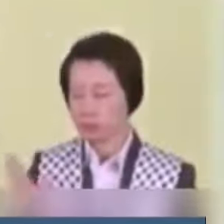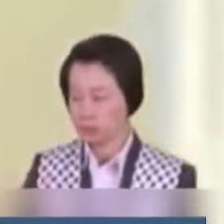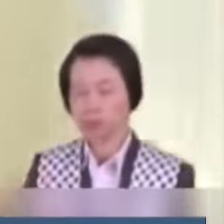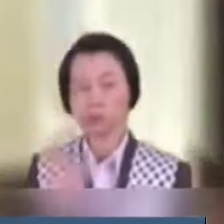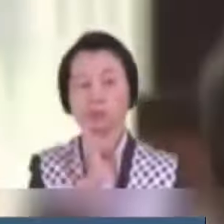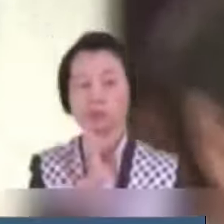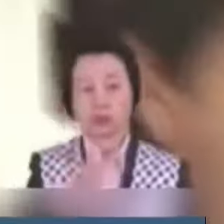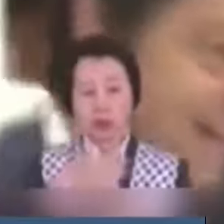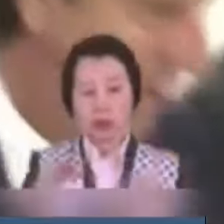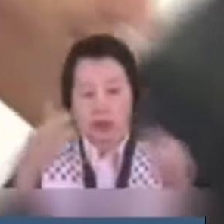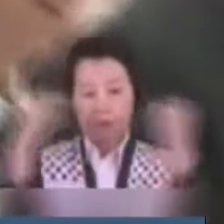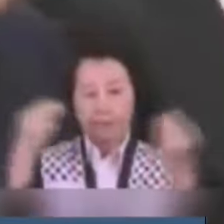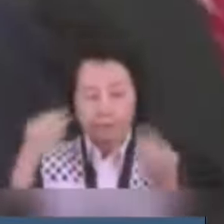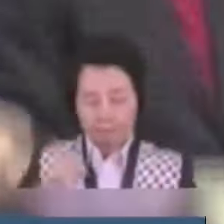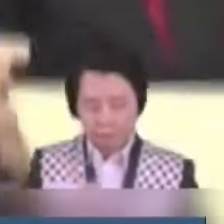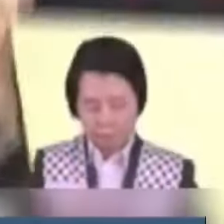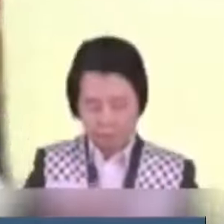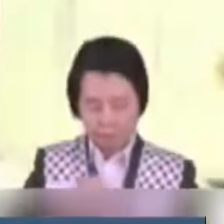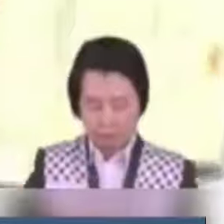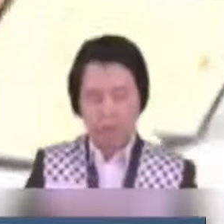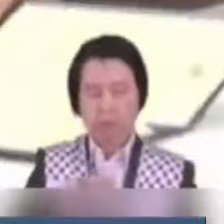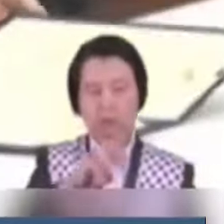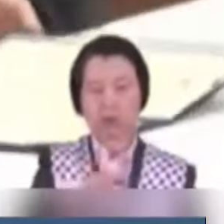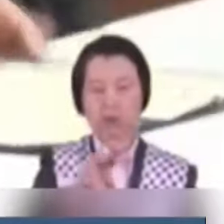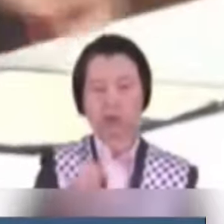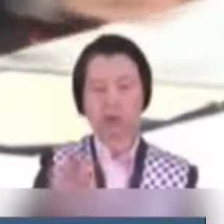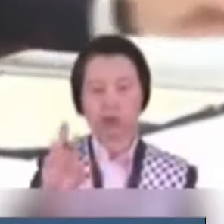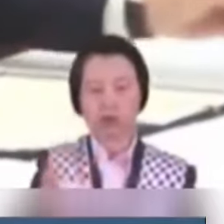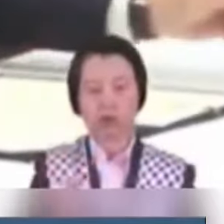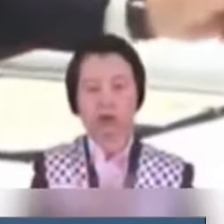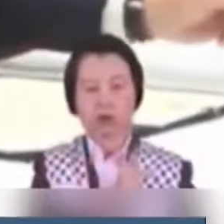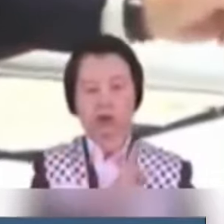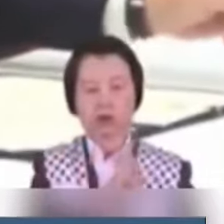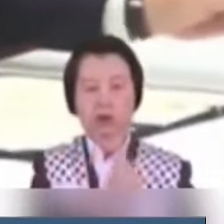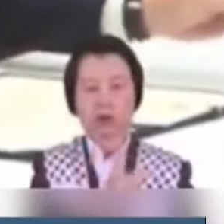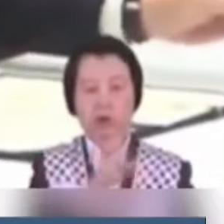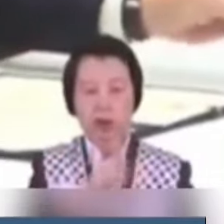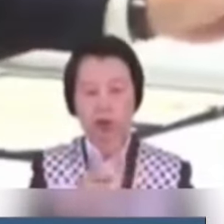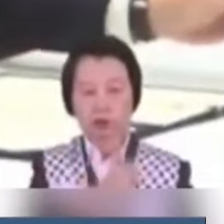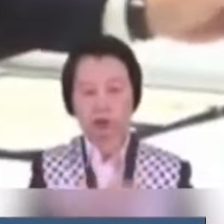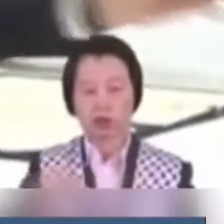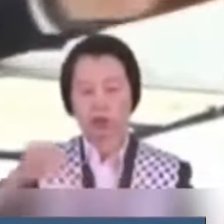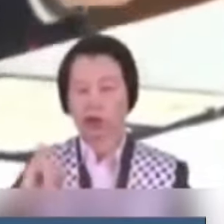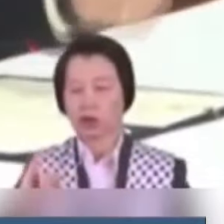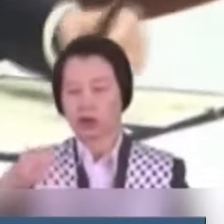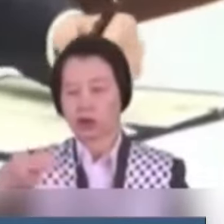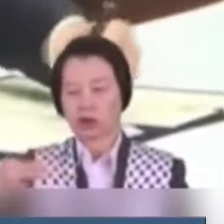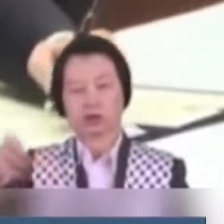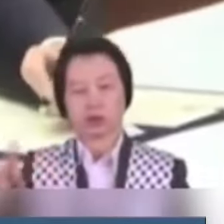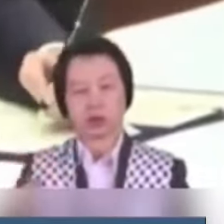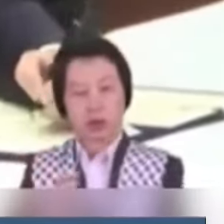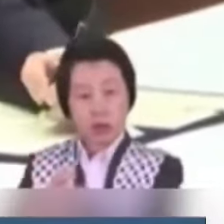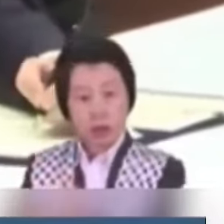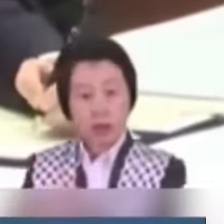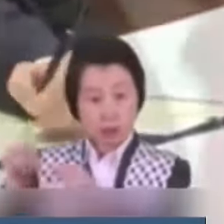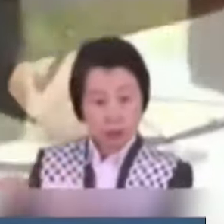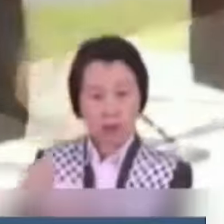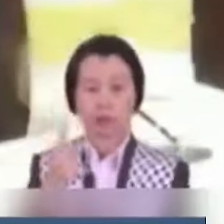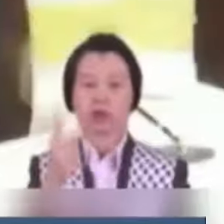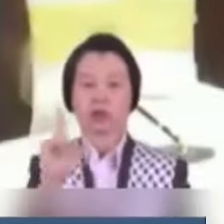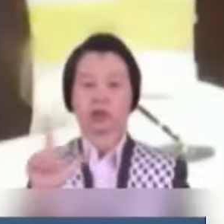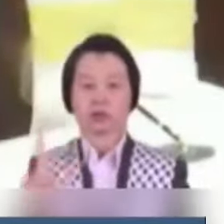ih healthk Malaysia kemar di Kuala Lumpur dulu kkmener peruj pemungkal nah